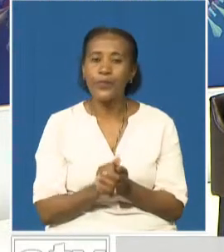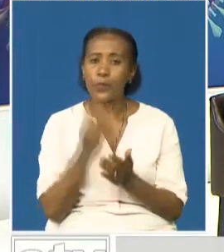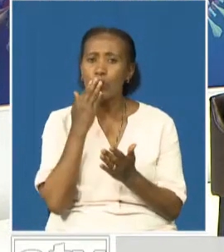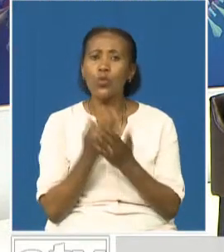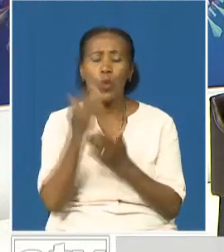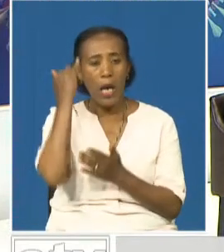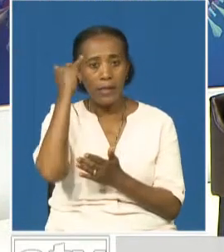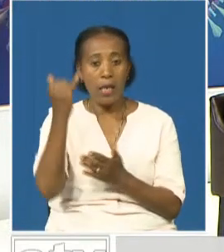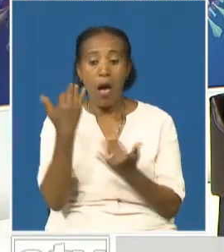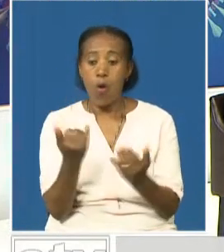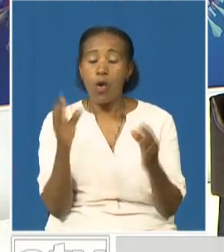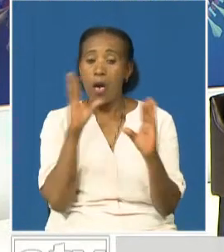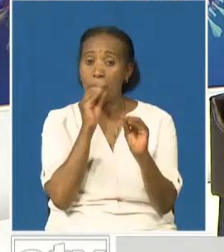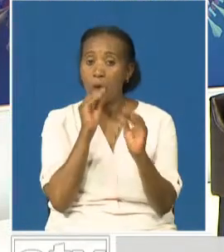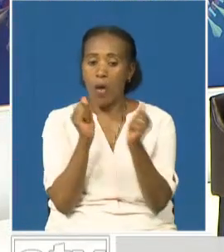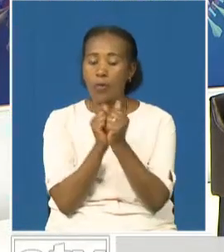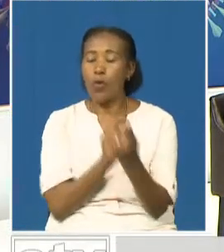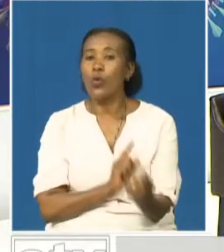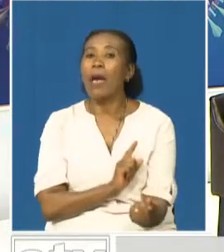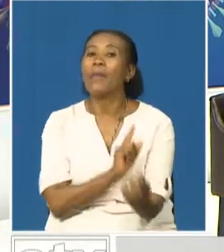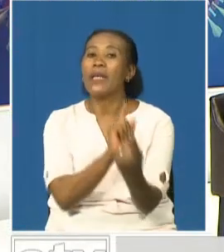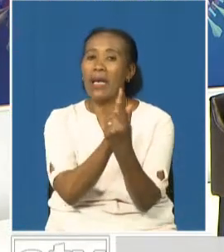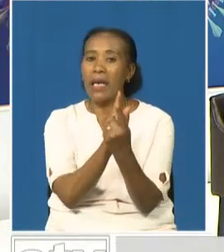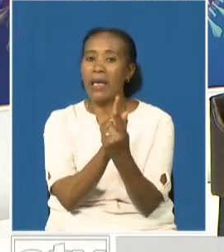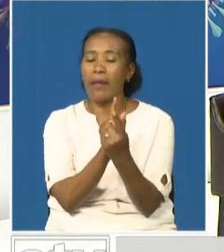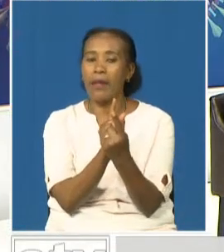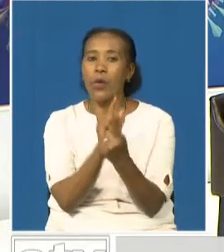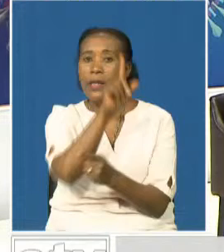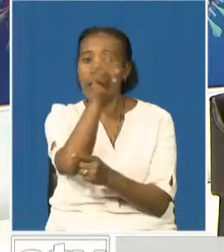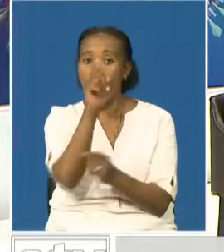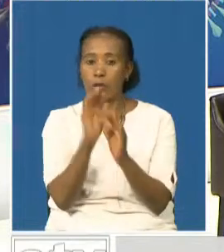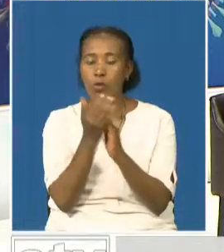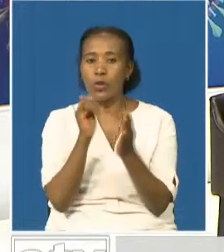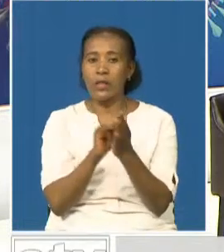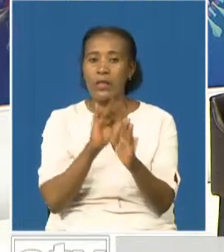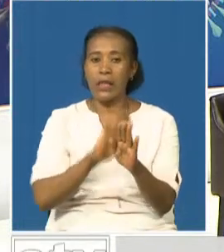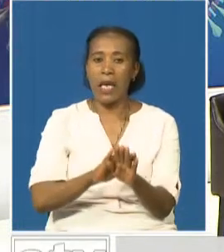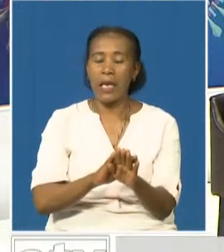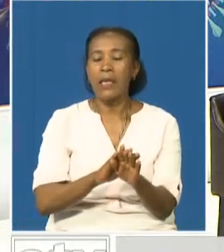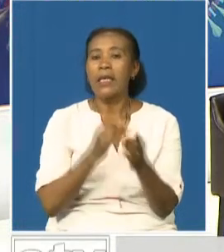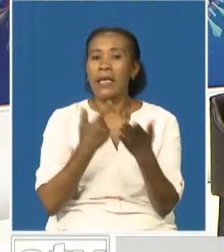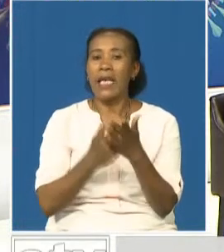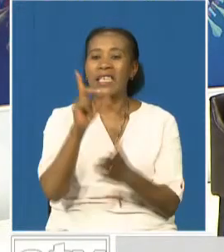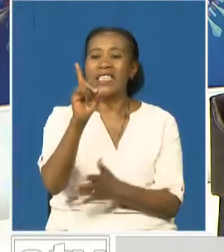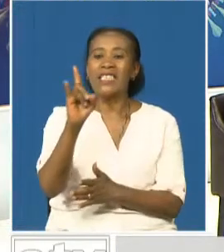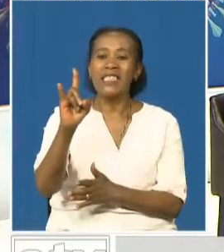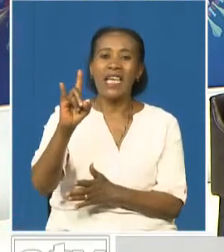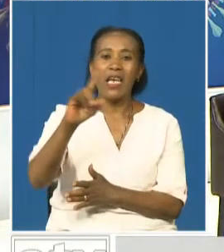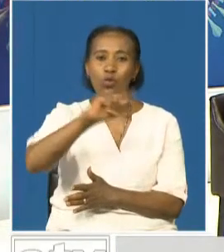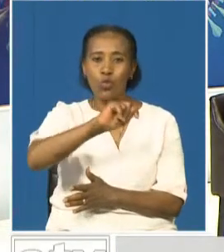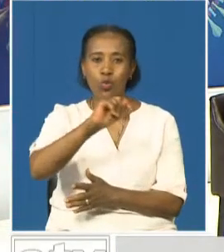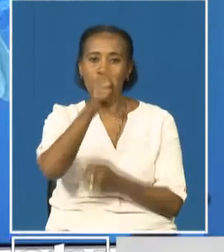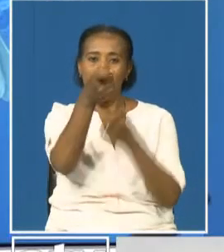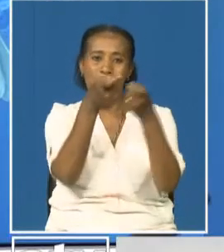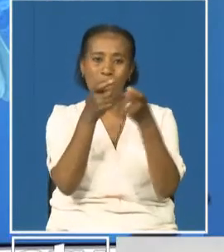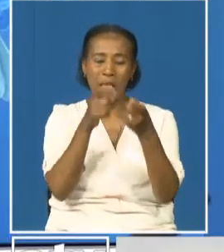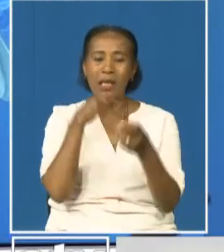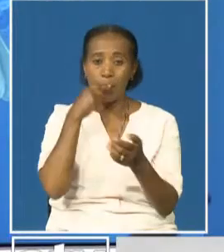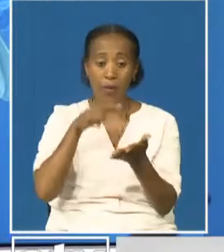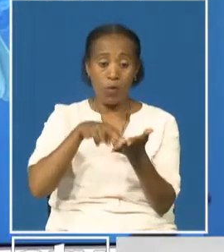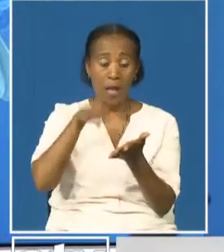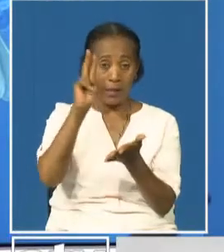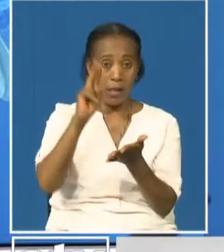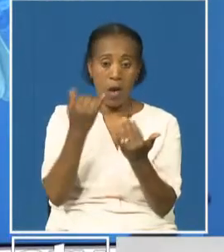ጥሩ ሀሳብ ነው። አሁን ከምናወራው ጋር በጣም የተገናኘ ጥያቄ ስለሆነ እሱ ላይ እንሂድ። በተለይ ይዘትን ከመቆጣጠር አንጻር ያነሱት